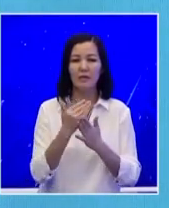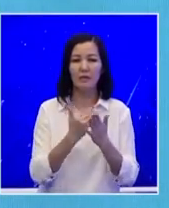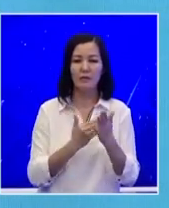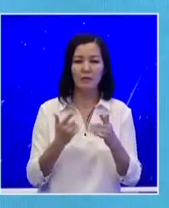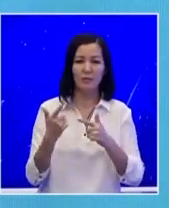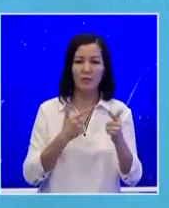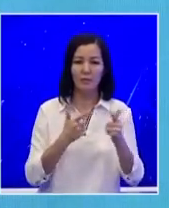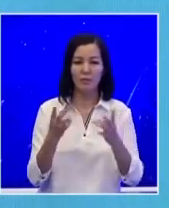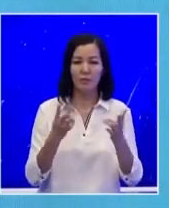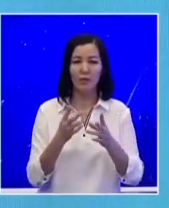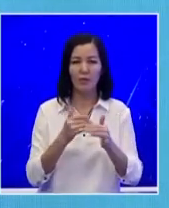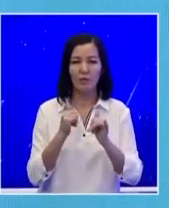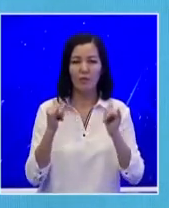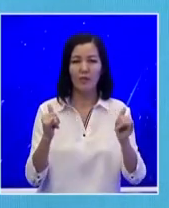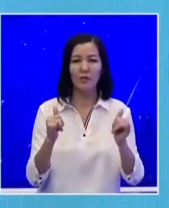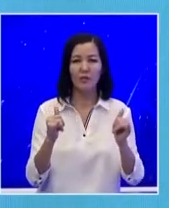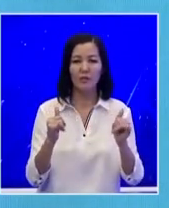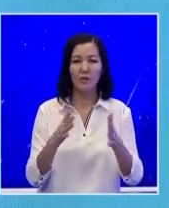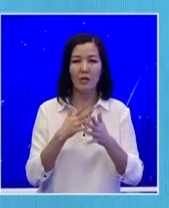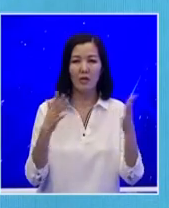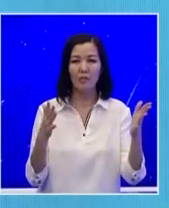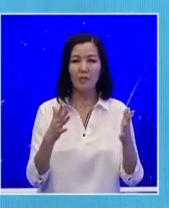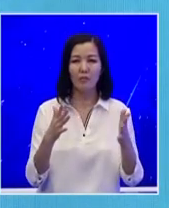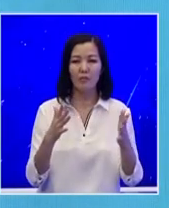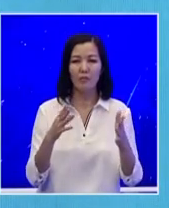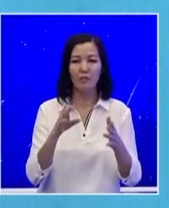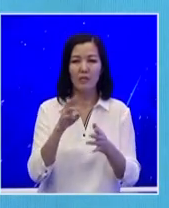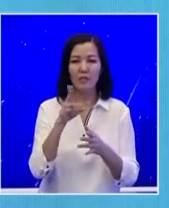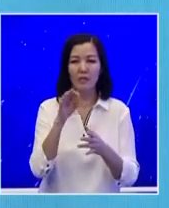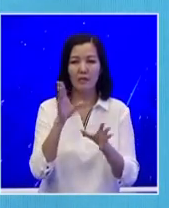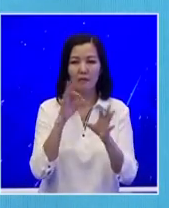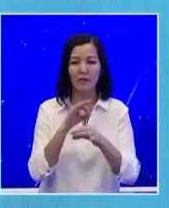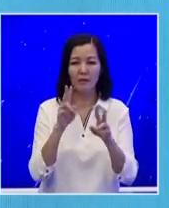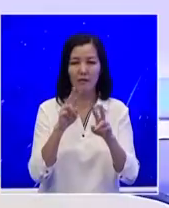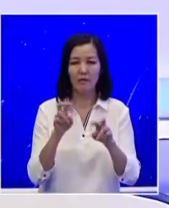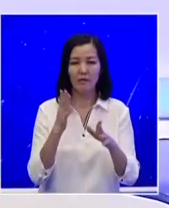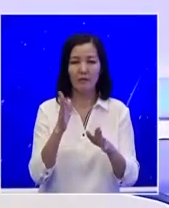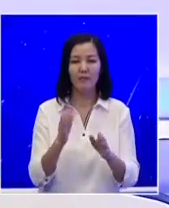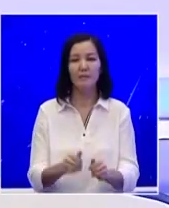населения, увеличить объемы тестирования до 20-25 тысяч в сутки.